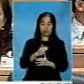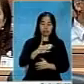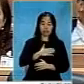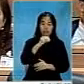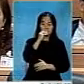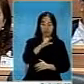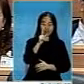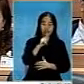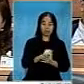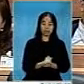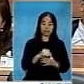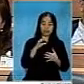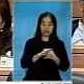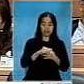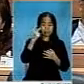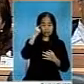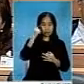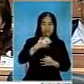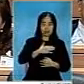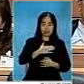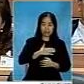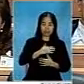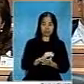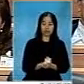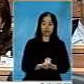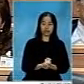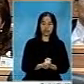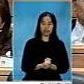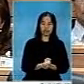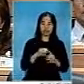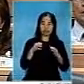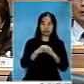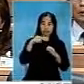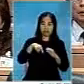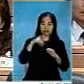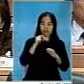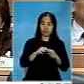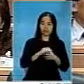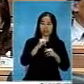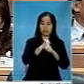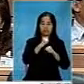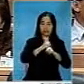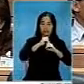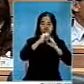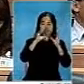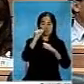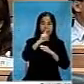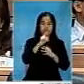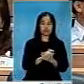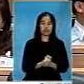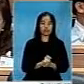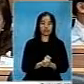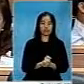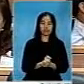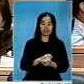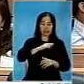เจตนาและจุดยืนของกับผมและพรรคเพื่อไทยให้ชัดเจนอีกครั้งหนึ่งว่า